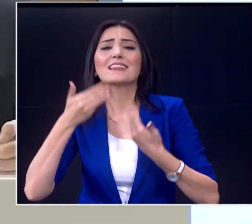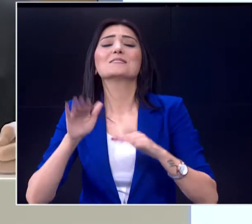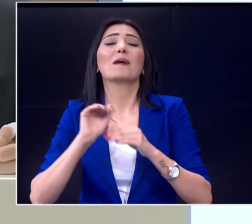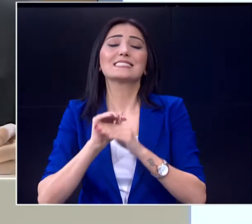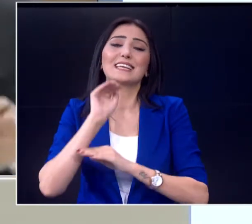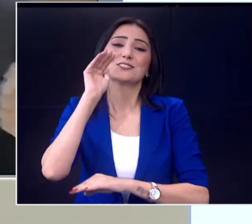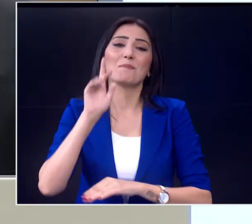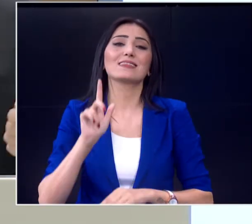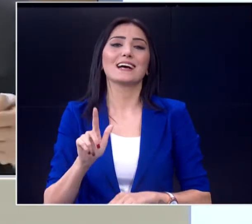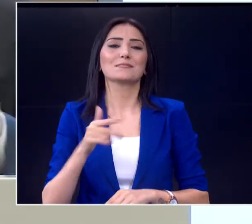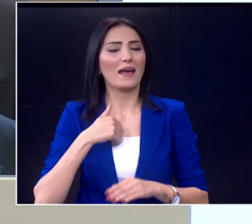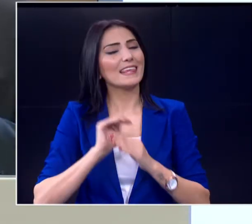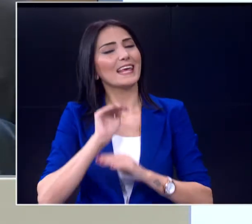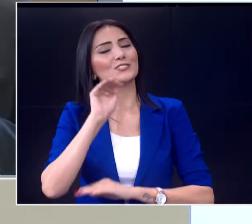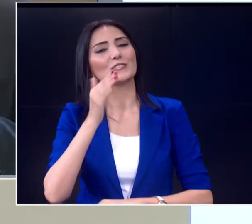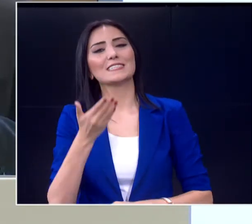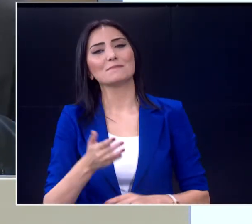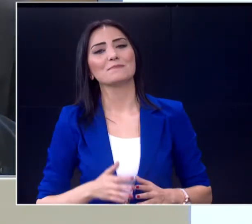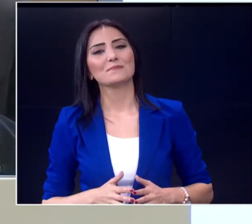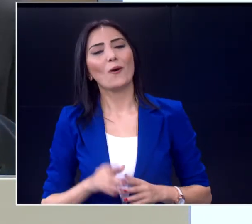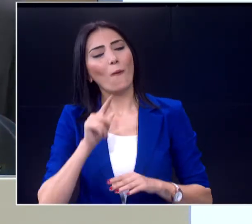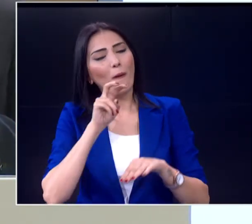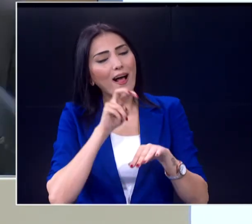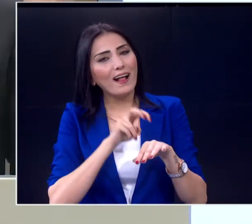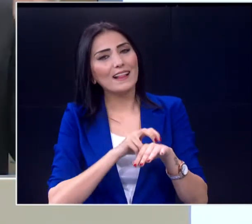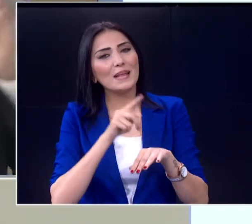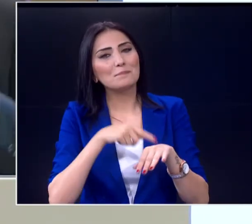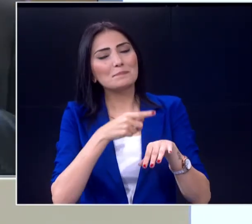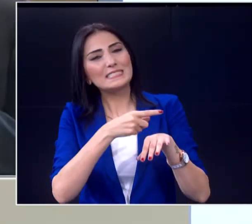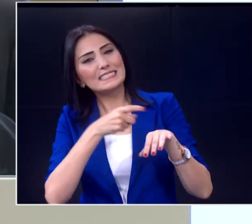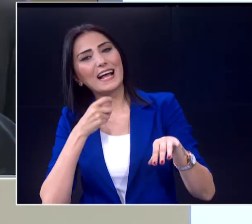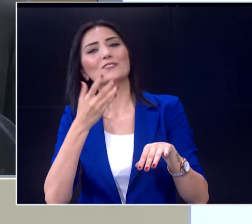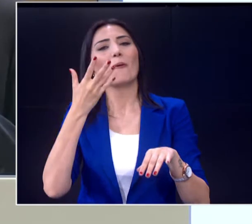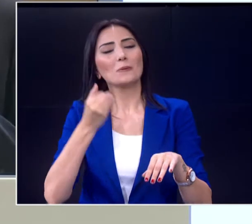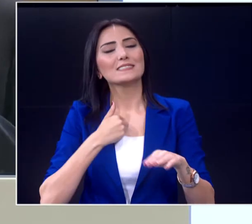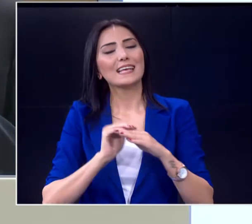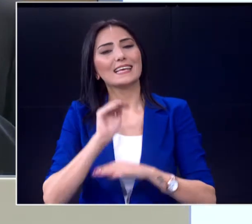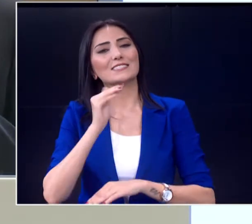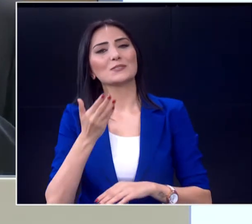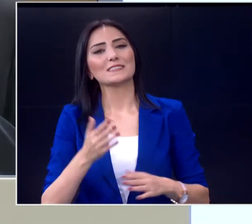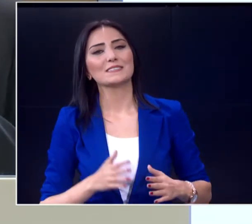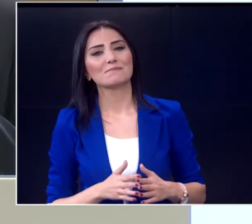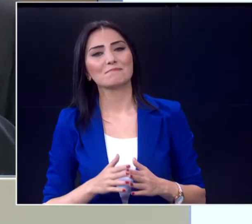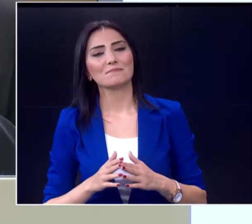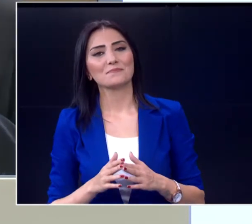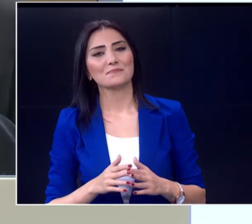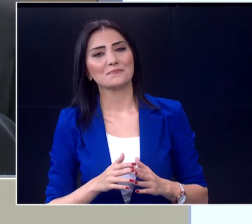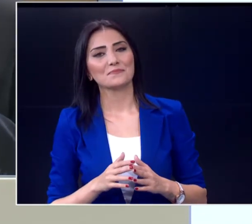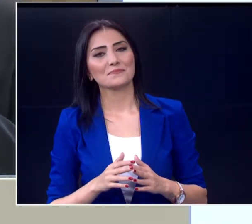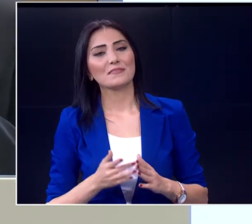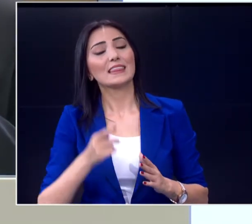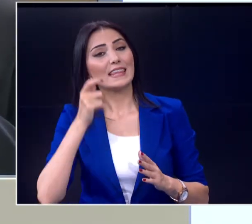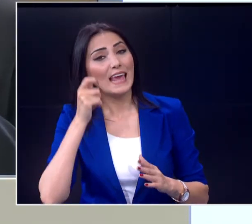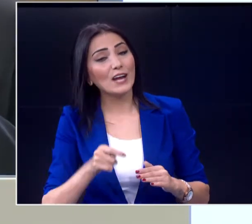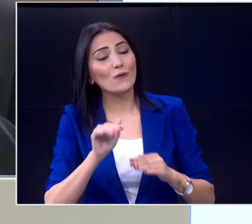anlatılmaz. Yaşadım onu. O anları bir saat de olsa yaşadım. İşte